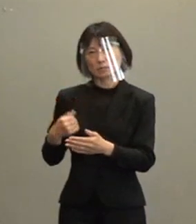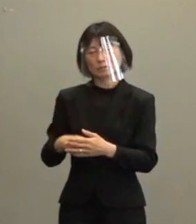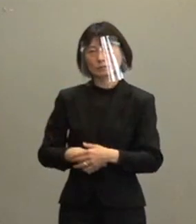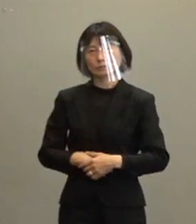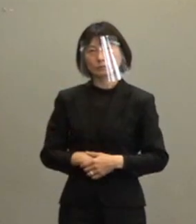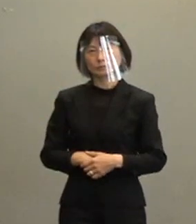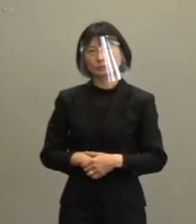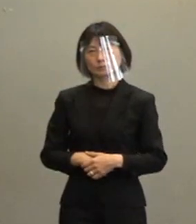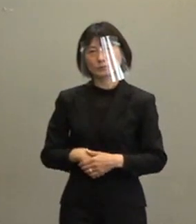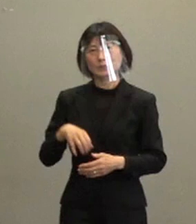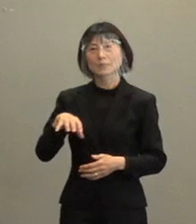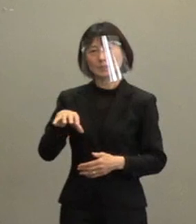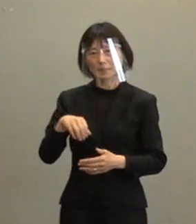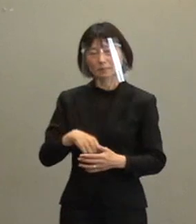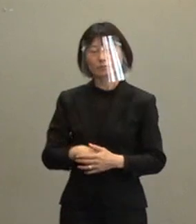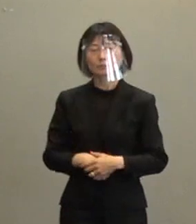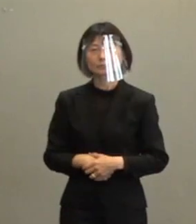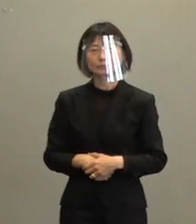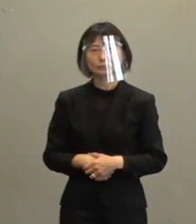ね。